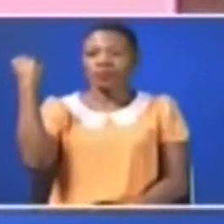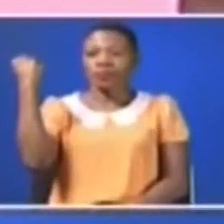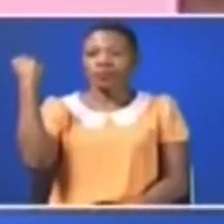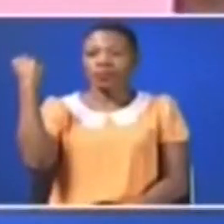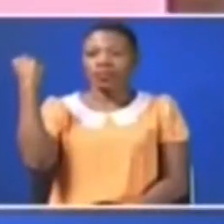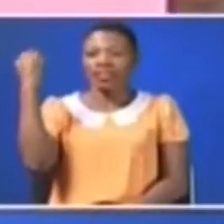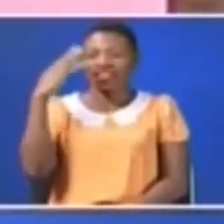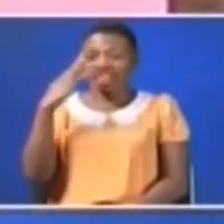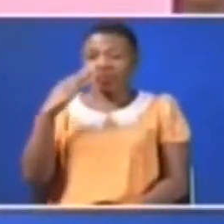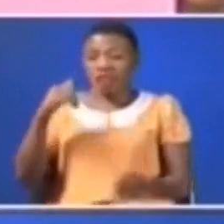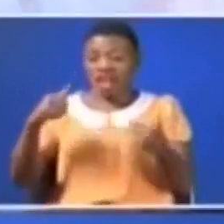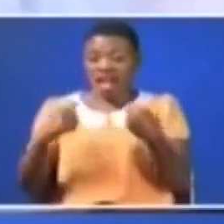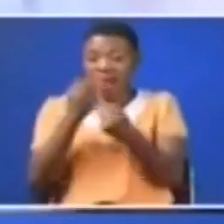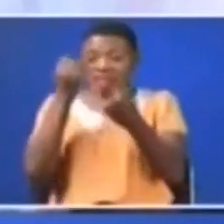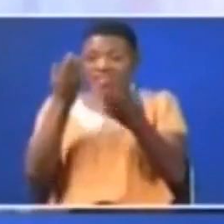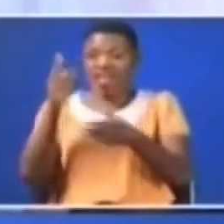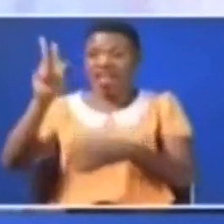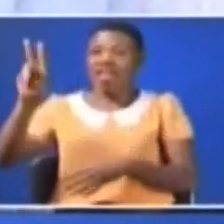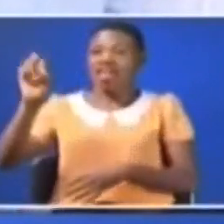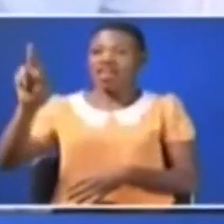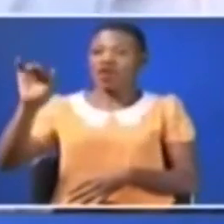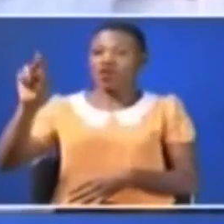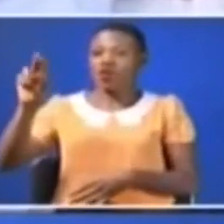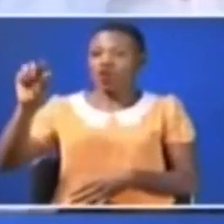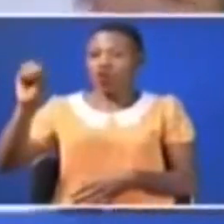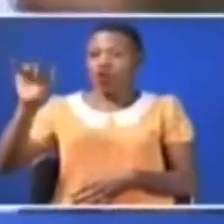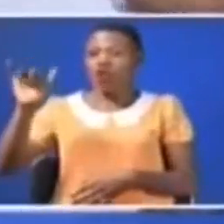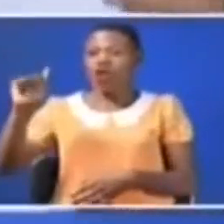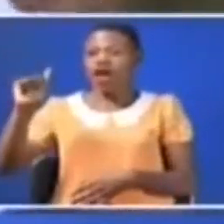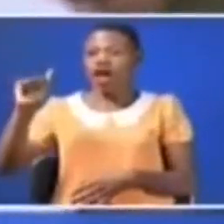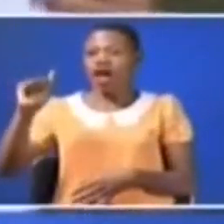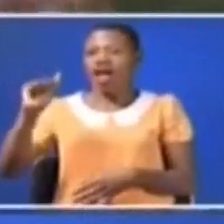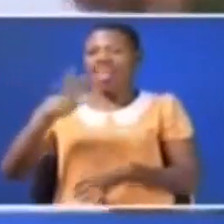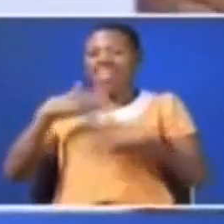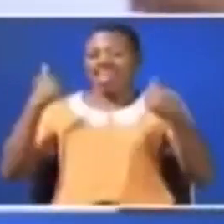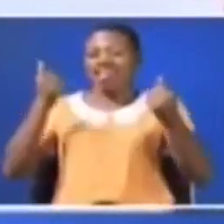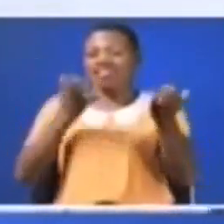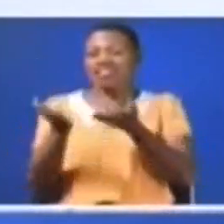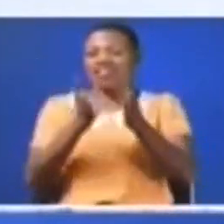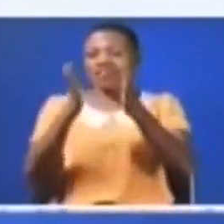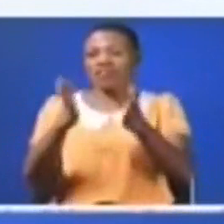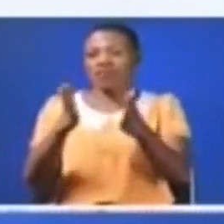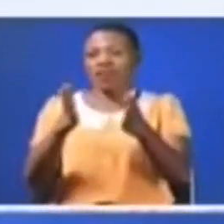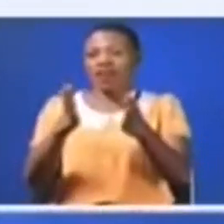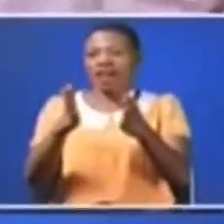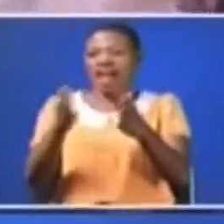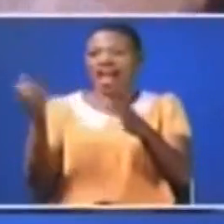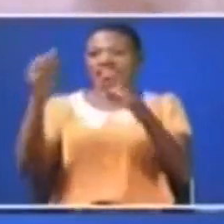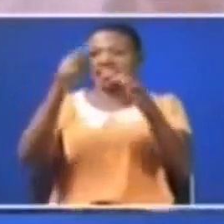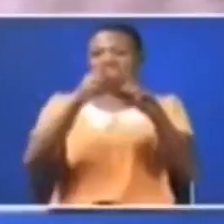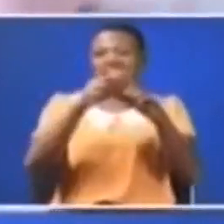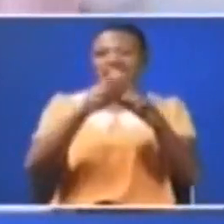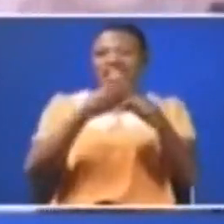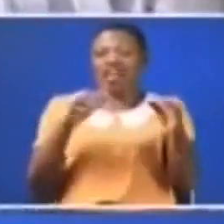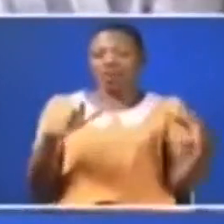Ndiyo taswira iliyoshuhudiwa Kerugoya wahudumu wa afya walipoandamana kutoka majengo ya bunge hapa hadi katika mitaa ya mji